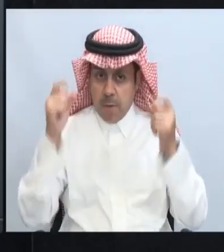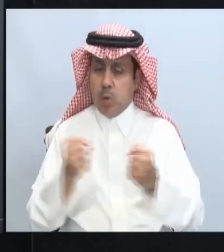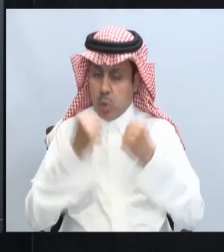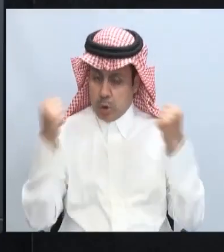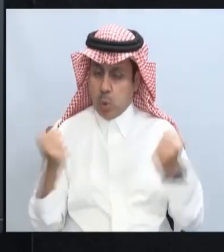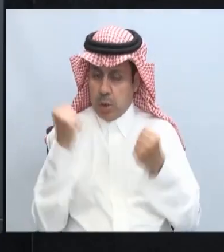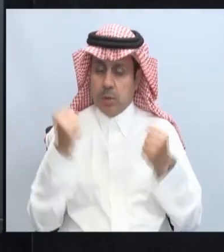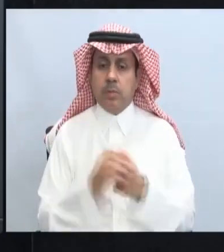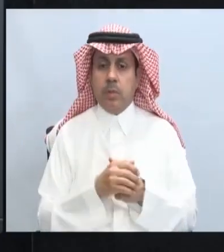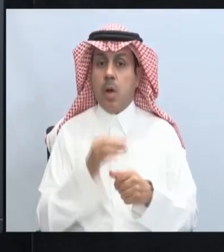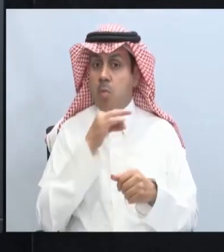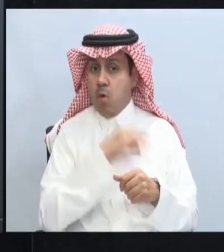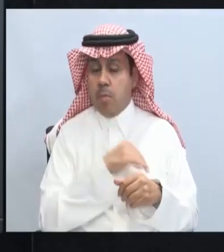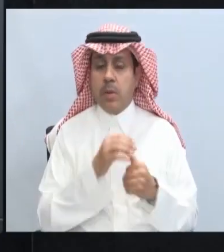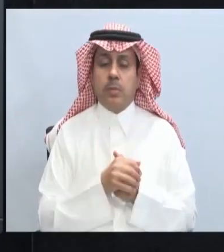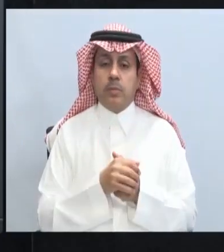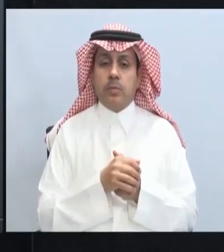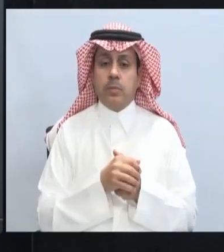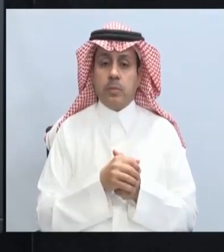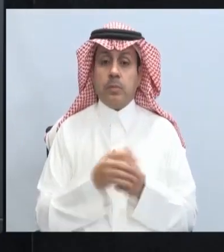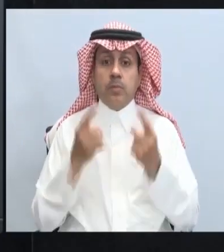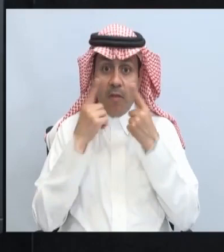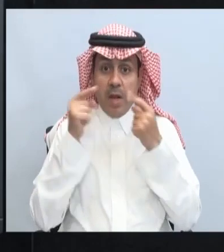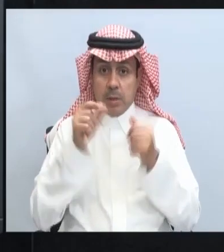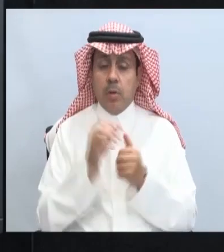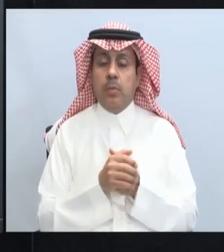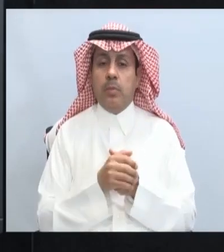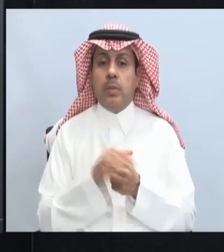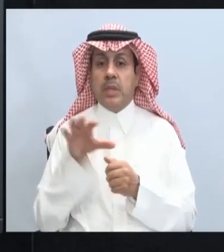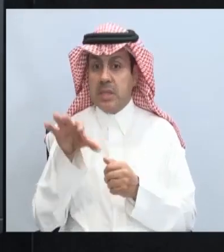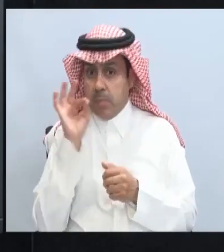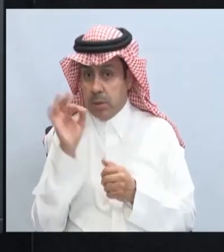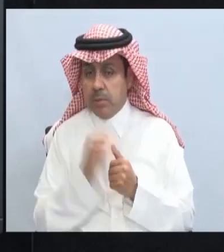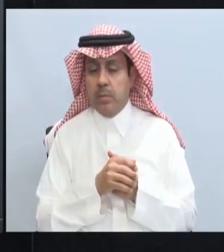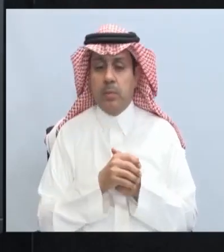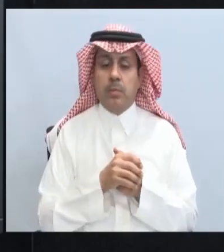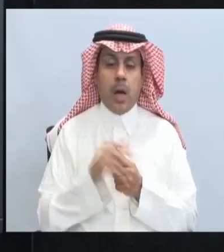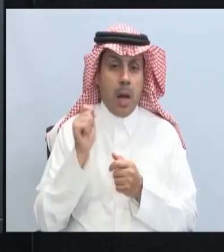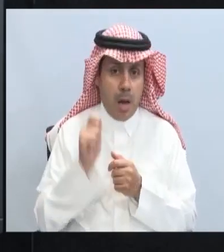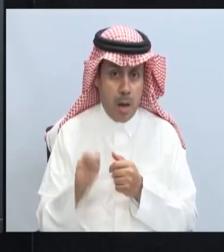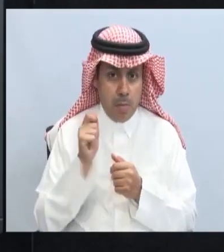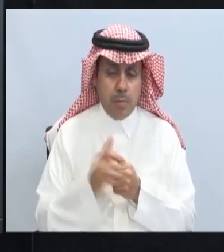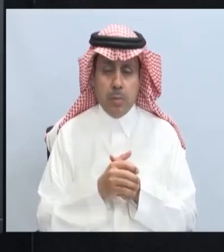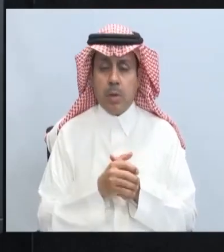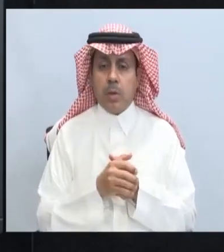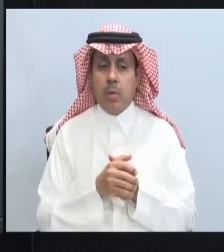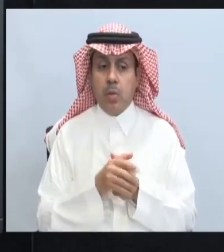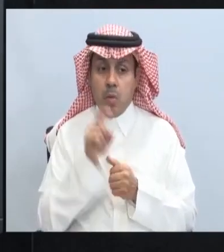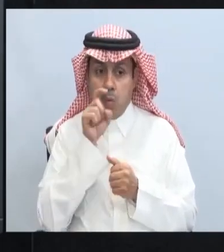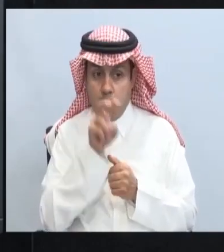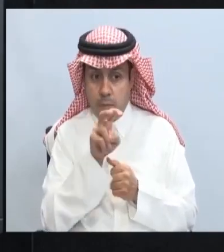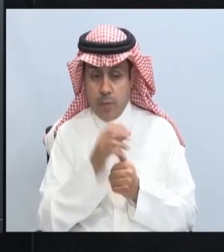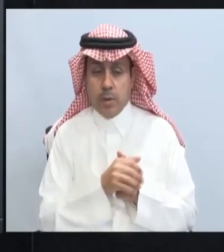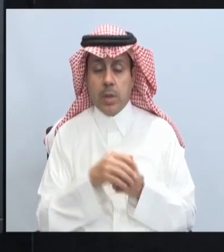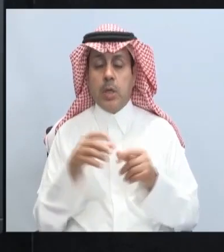وتراجعوا هذه الاسئله وكذلك تحاول استنباط الاحكام والوقوف على صور